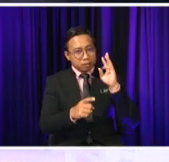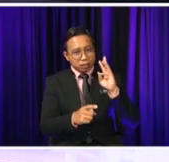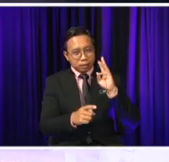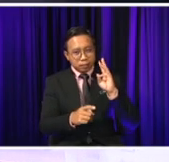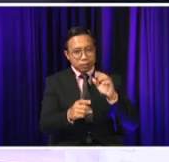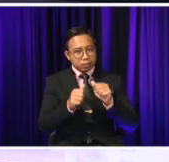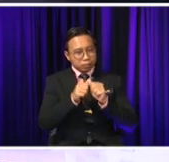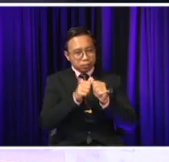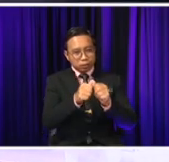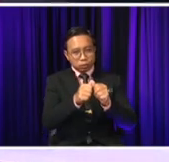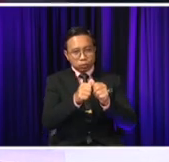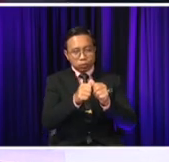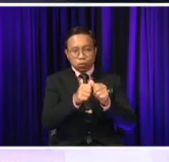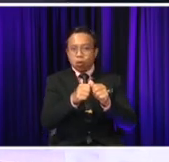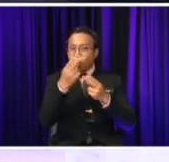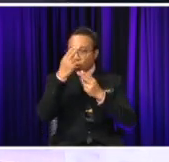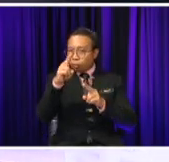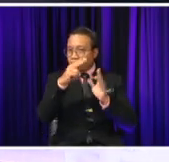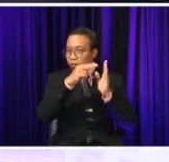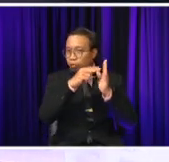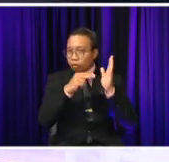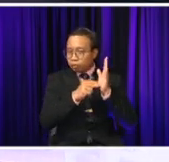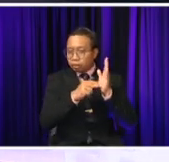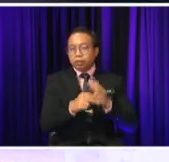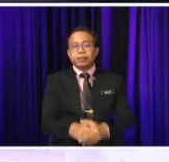hormat peraturan dan juga undang-undang